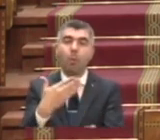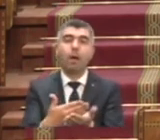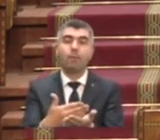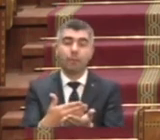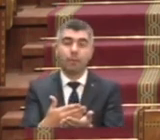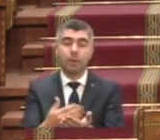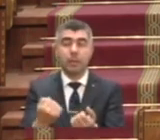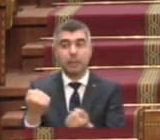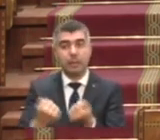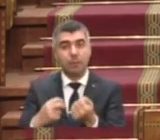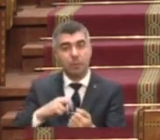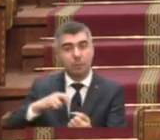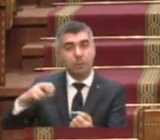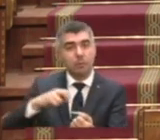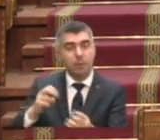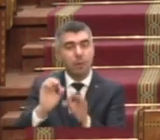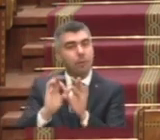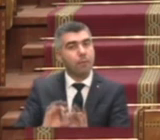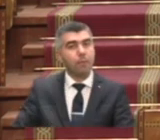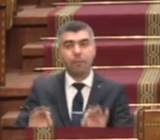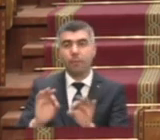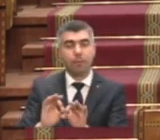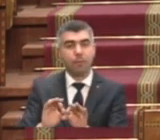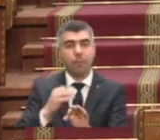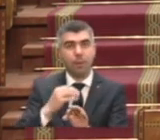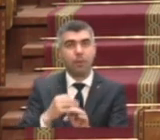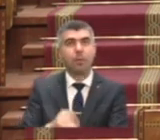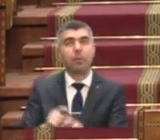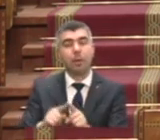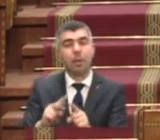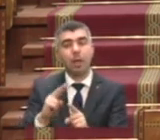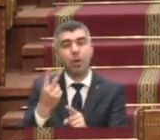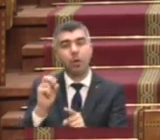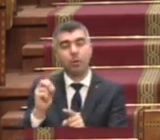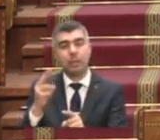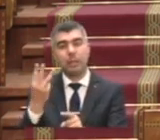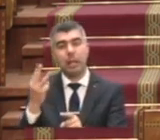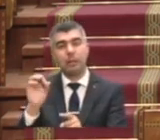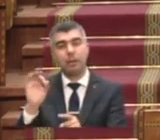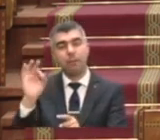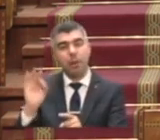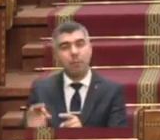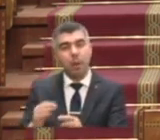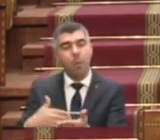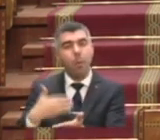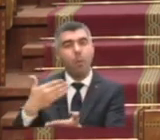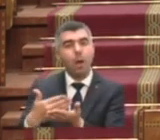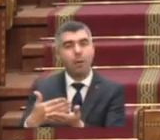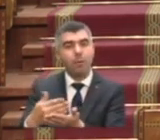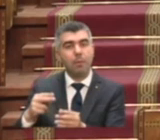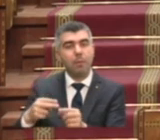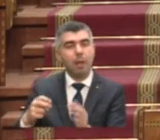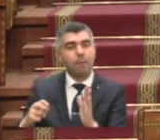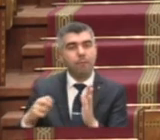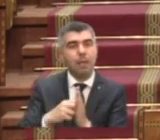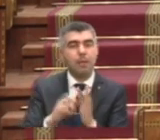خدمش النقل الكبير راه الصغير ما عمره يخدم. راه النقل الكبير دابا راه 20 30% واقفه الشاحنات ديالو، علاش؟ ما كاينش الفيزات، التاشيرات